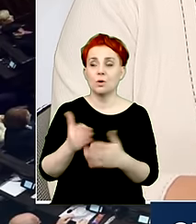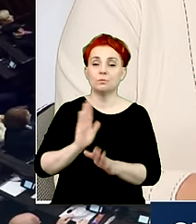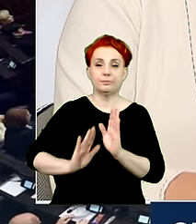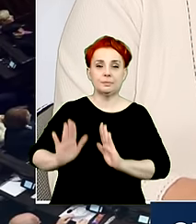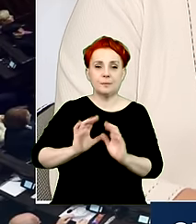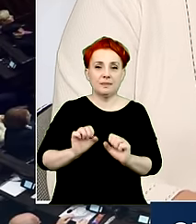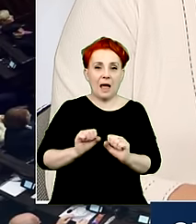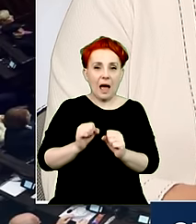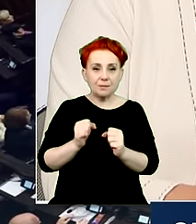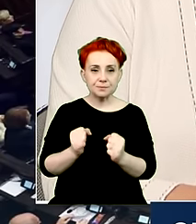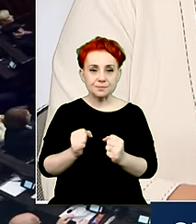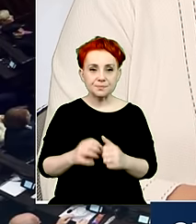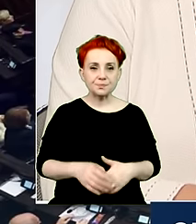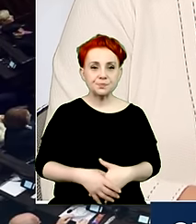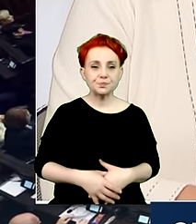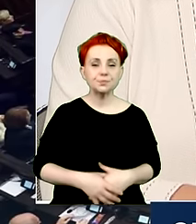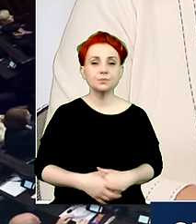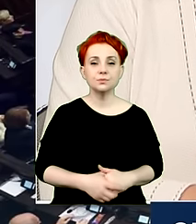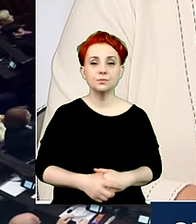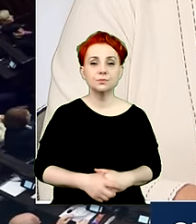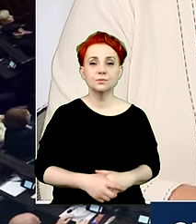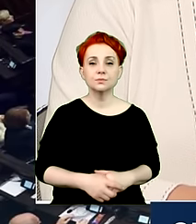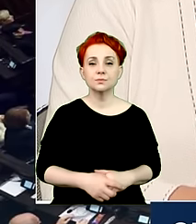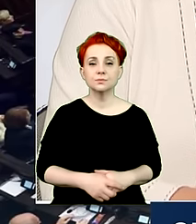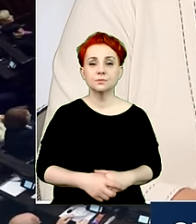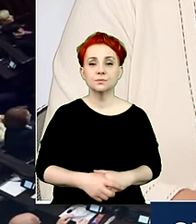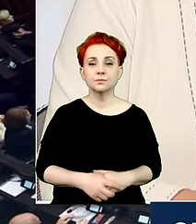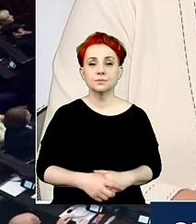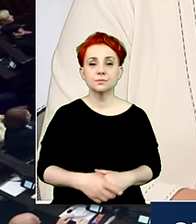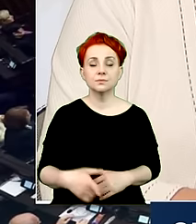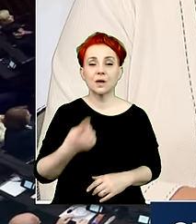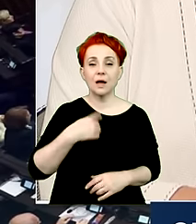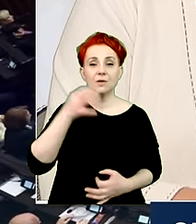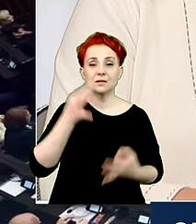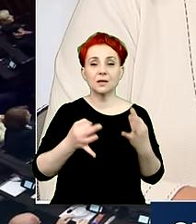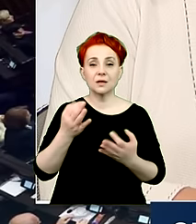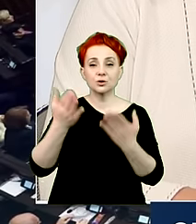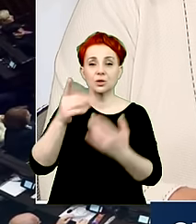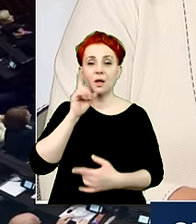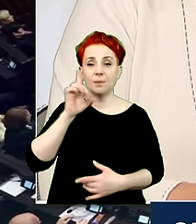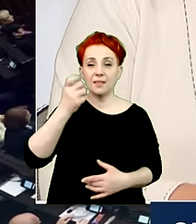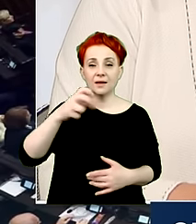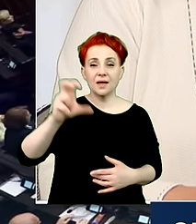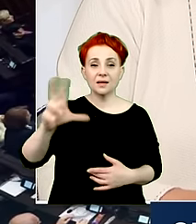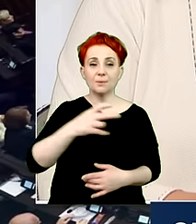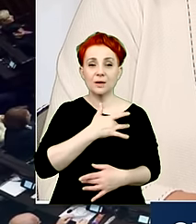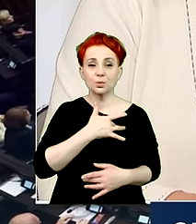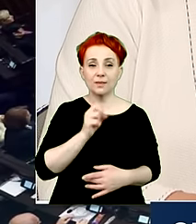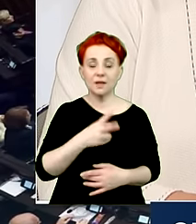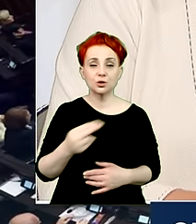swojej strony, jeżeli pan się nie pojawi. Chciał użyć słowa sumienie. My się zastanawiamy, czy pan Giertych ma sumienie. No właśnie, panie redaktorze, może pan